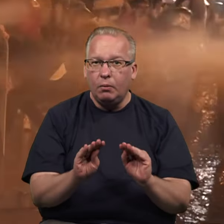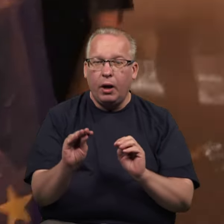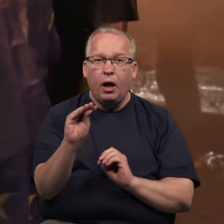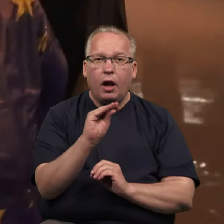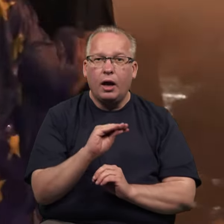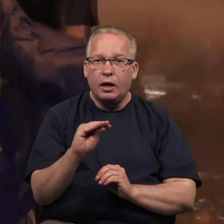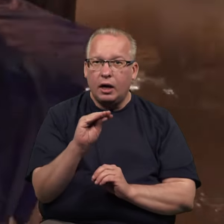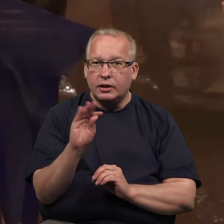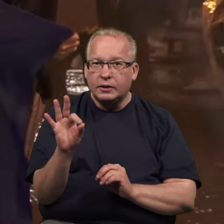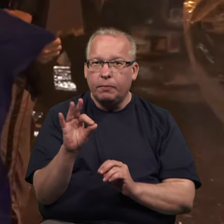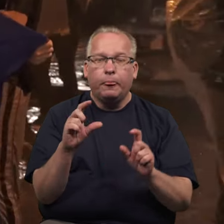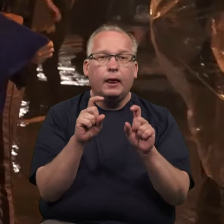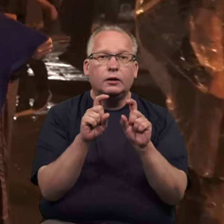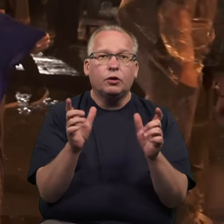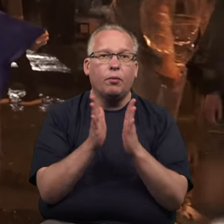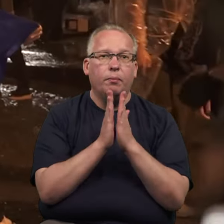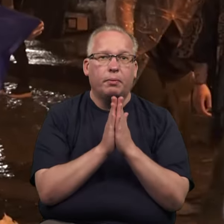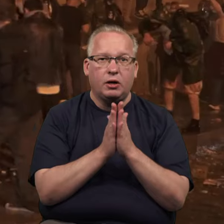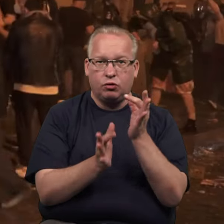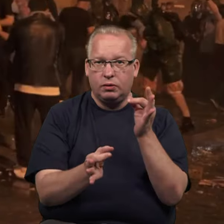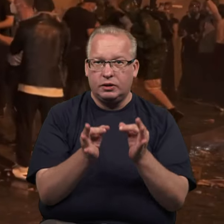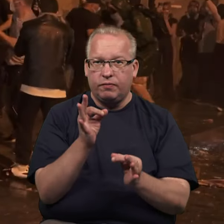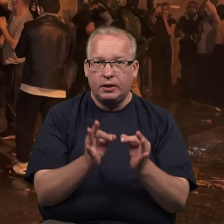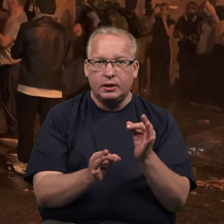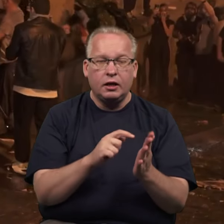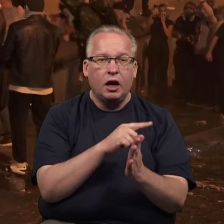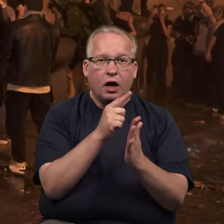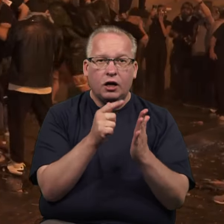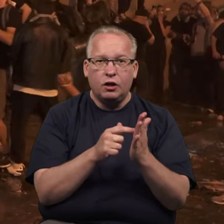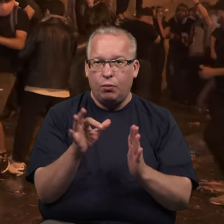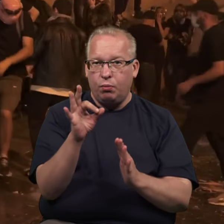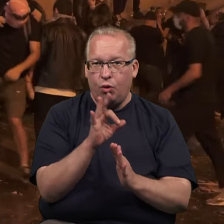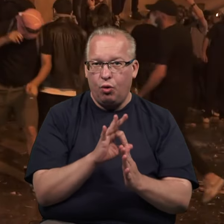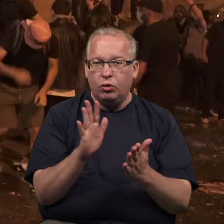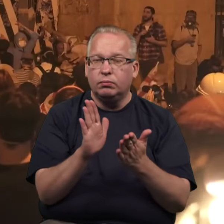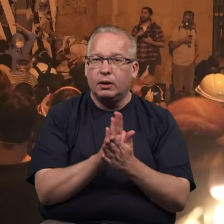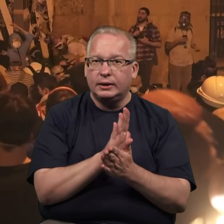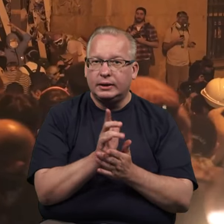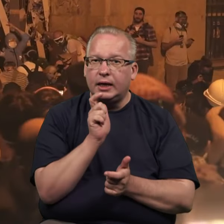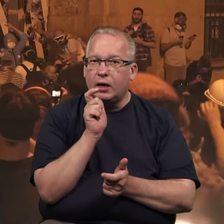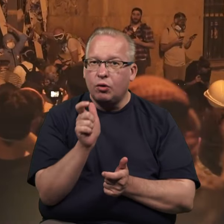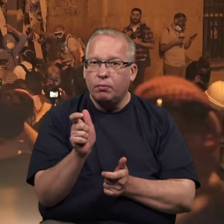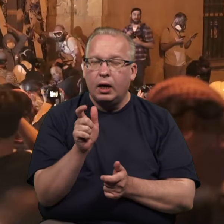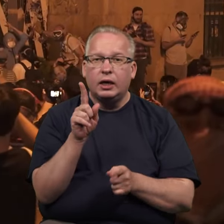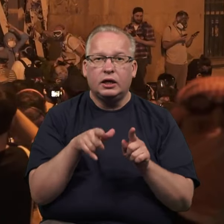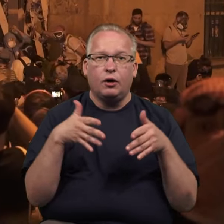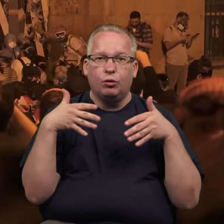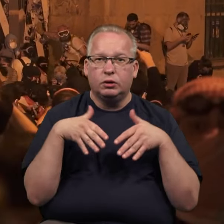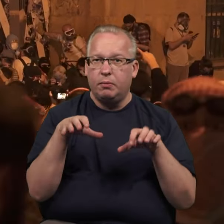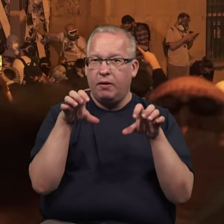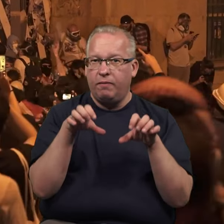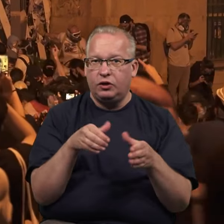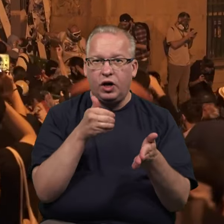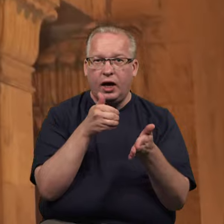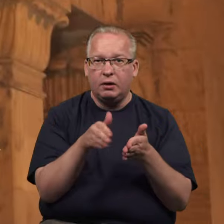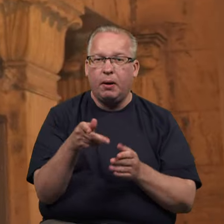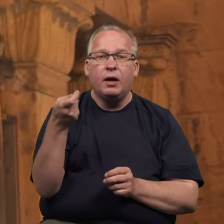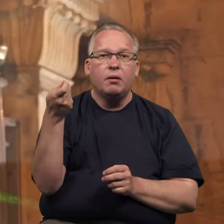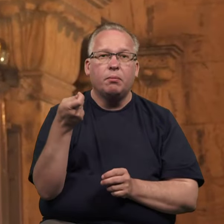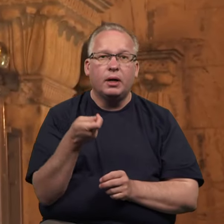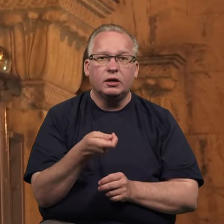ES institucijos raginamos svarstyti klausimą dėl atsakomųjų priemonių, jeigu Sakartvelo valdžia atmes